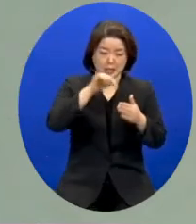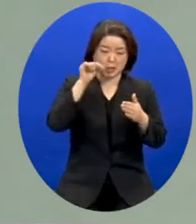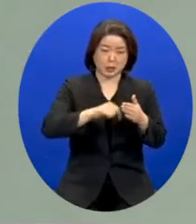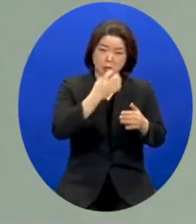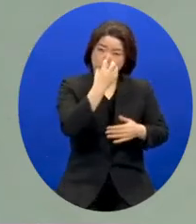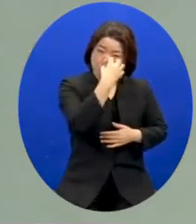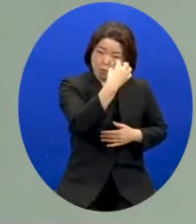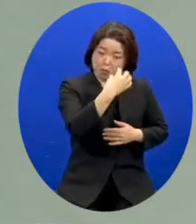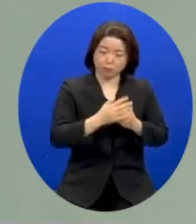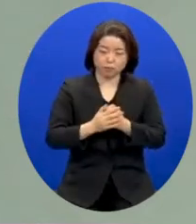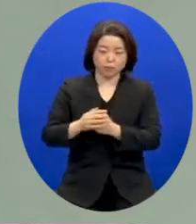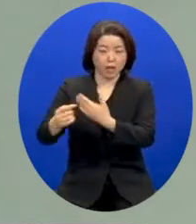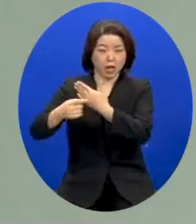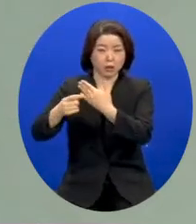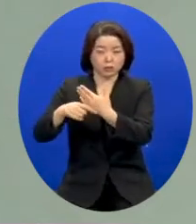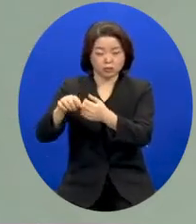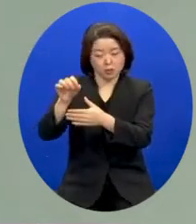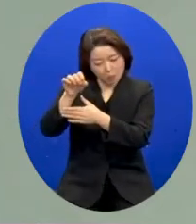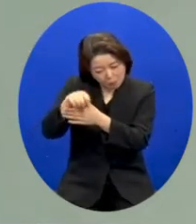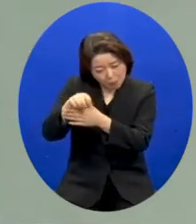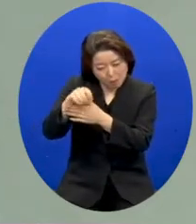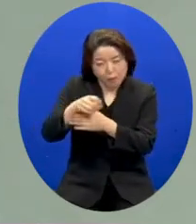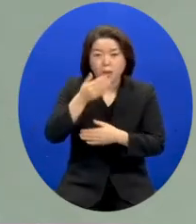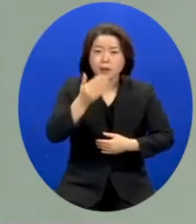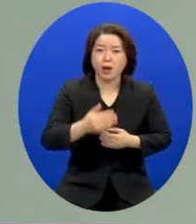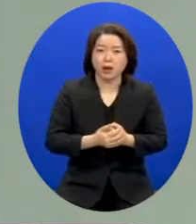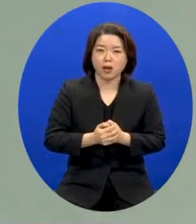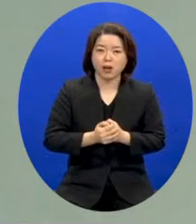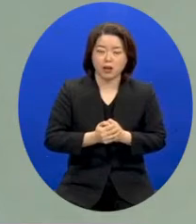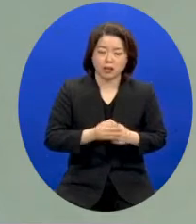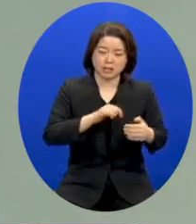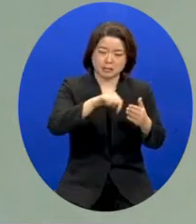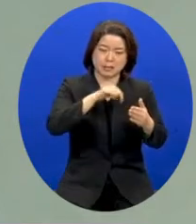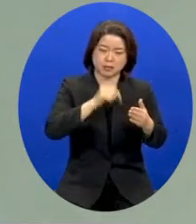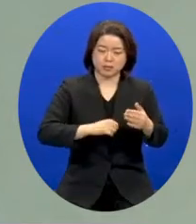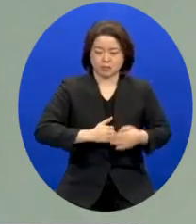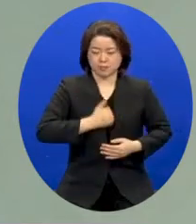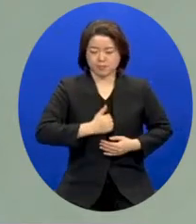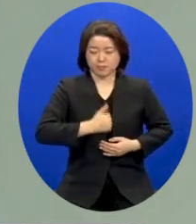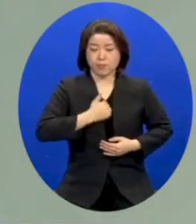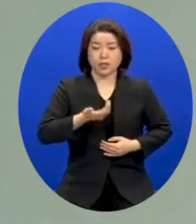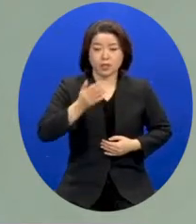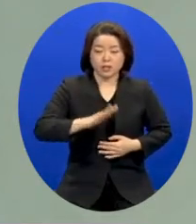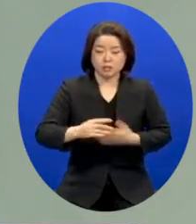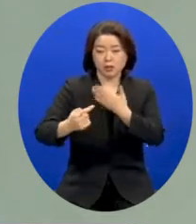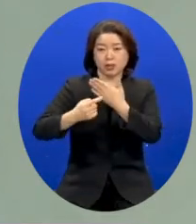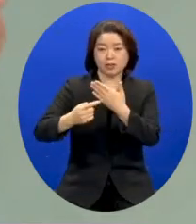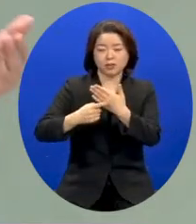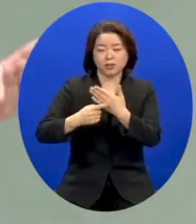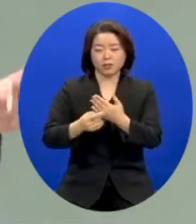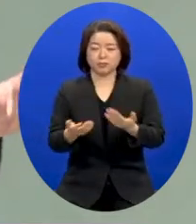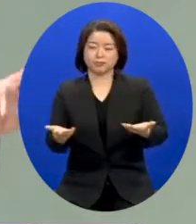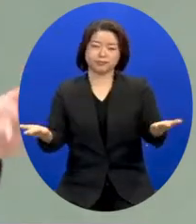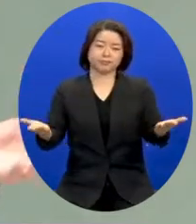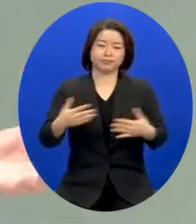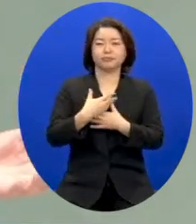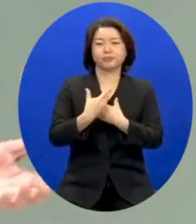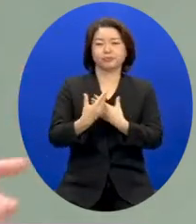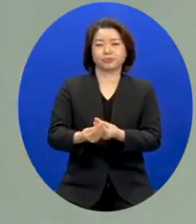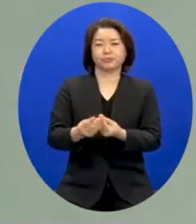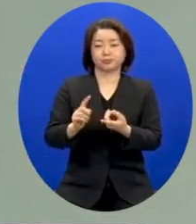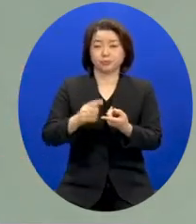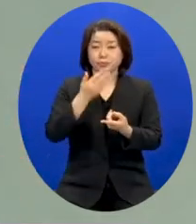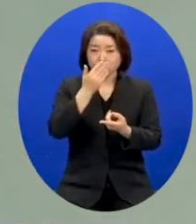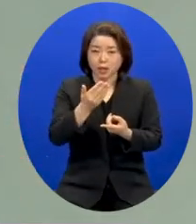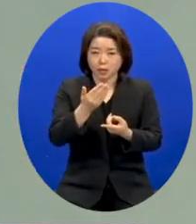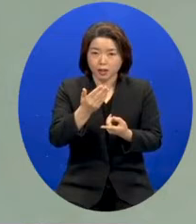교만하면서 겉은 고개를 숙일 수 있어요. 속은 성질이 부글부글 일어나는데 겉으로는 아무렇지도 않은 척 태어날